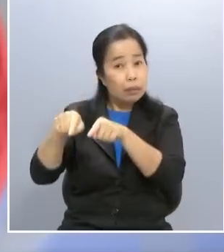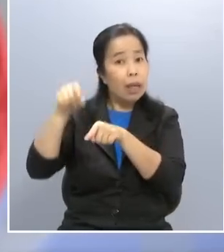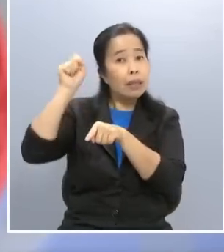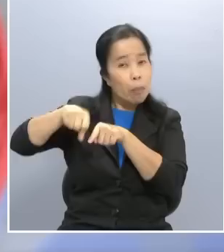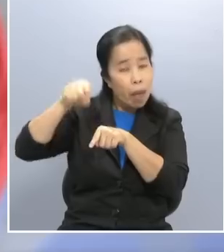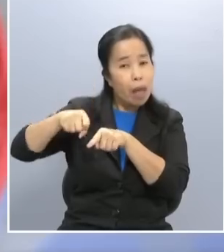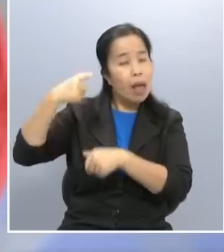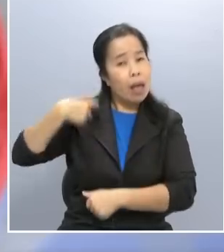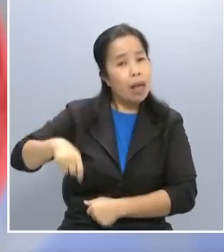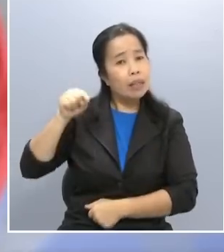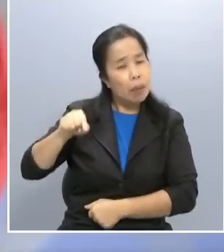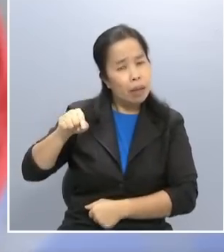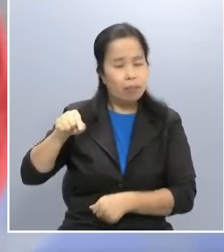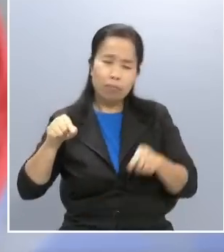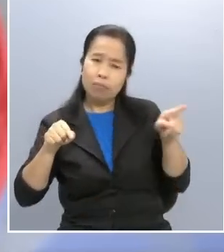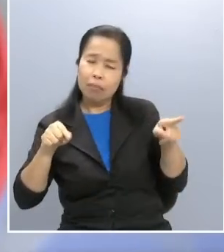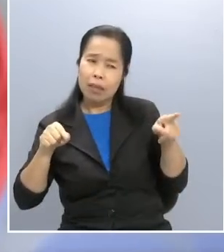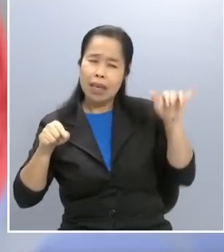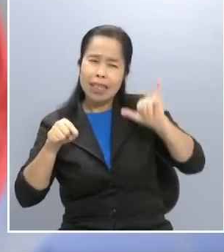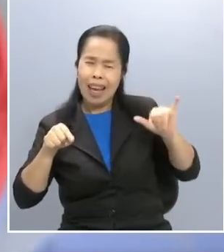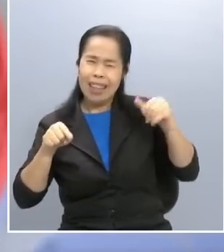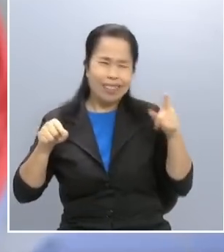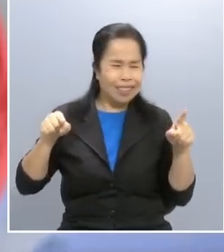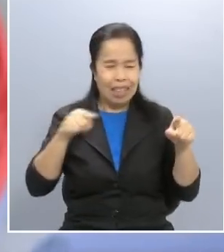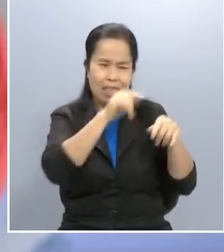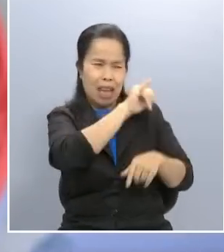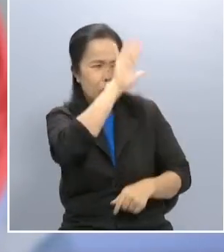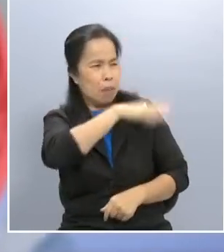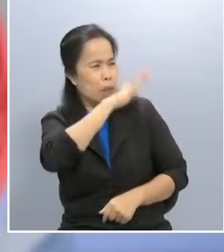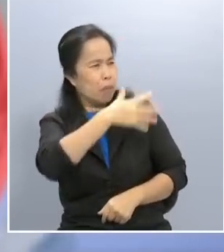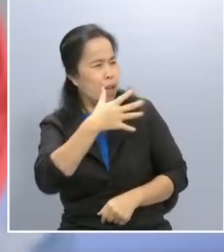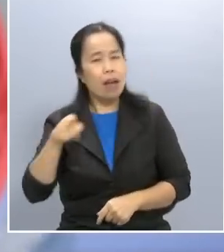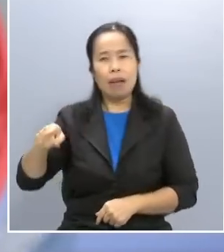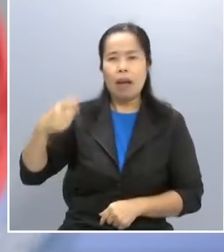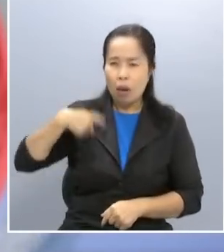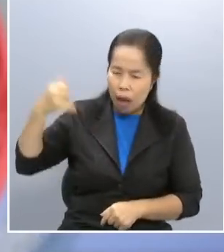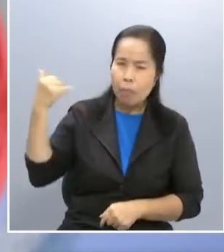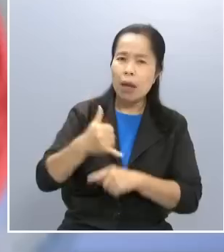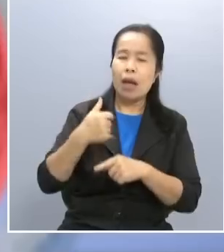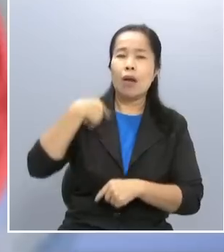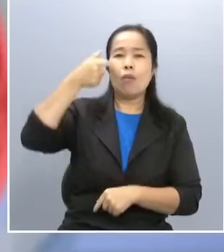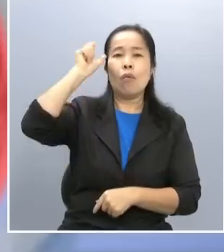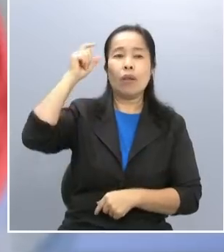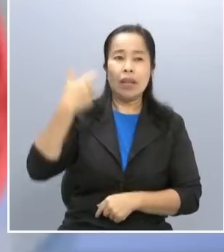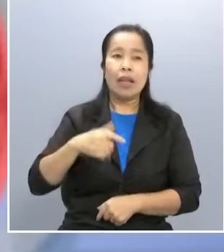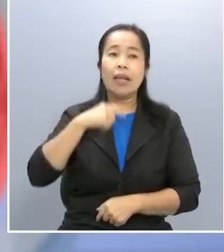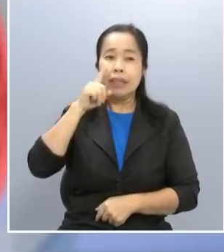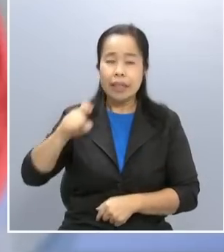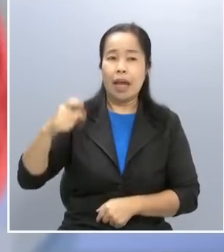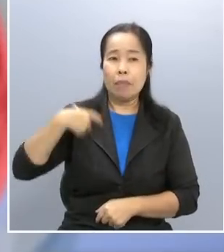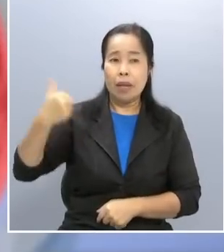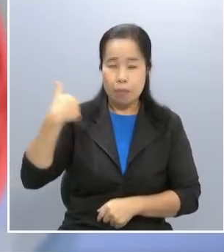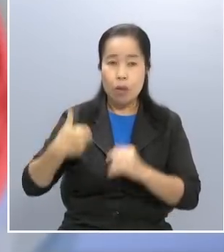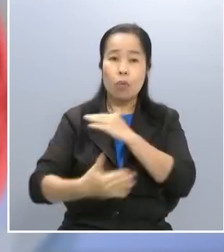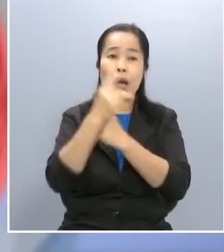านนี้เพราะเมื่อวานผมมีโอกาสคุยกับทางฝั่งของทนายพัฒน์ผมถามว่าเมื่อวานนี้ทนายพัฒน์ได้มีการไปเจอแอมไหม